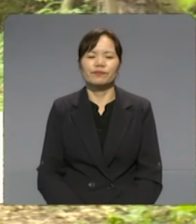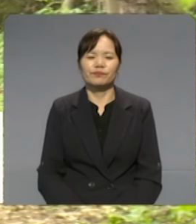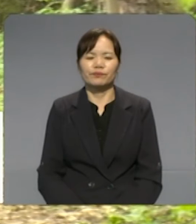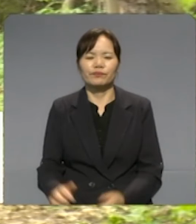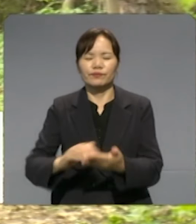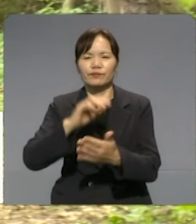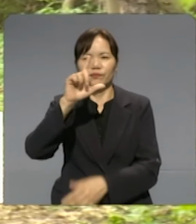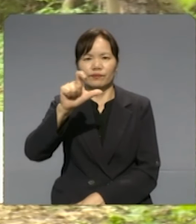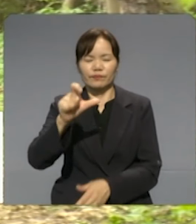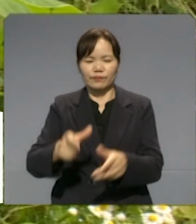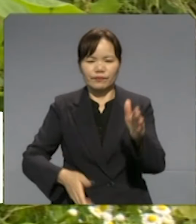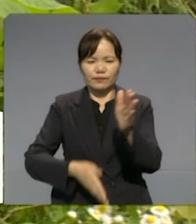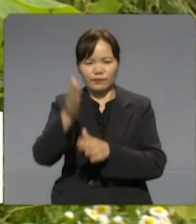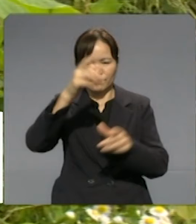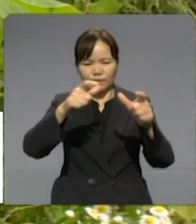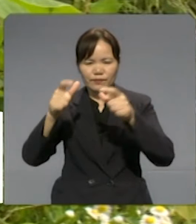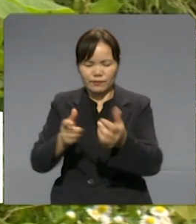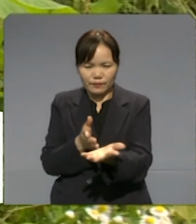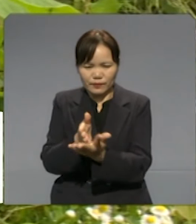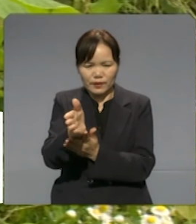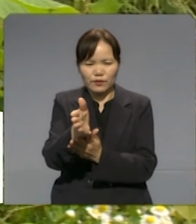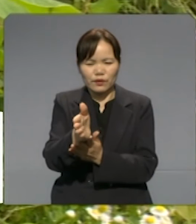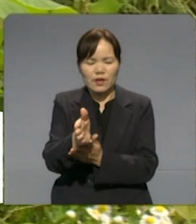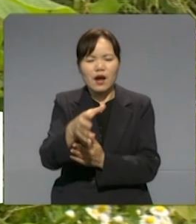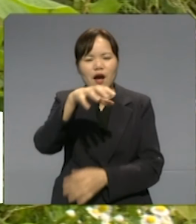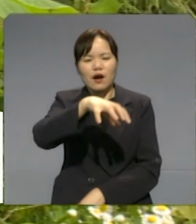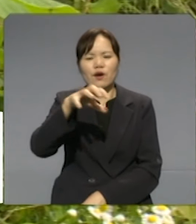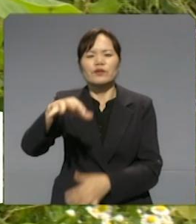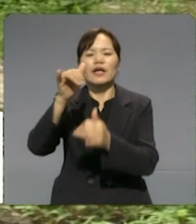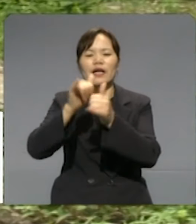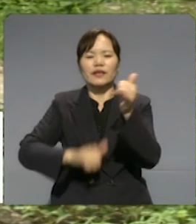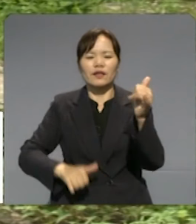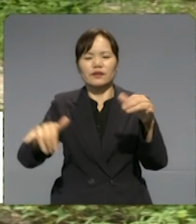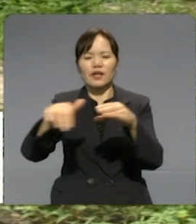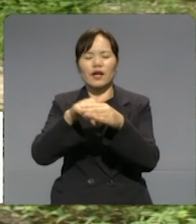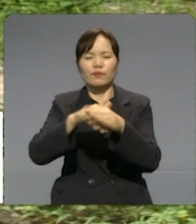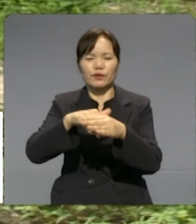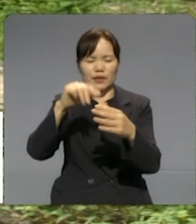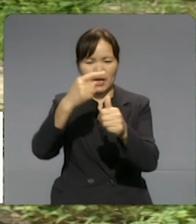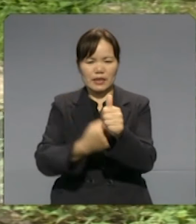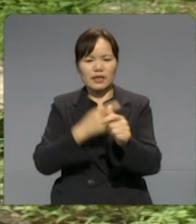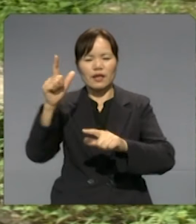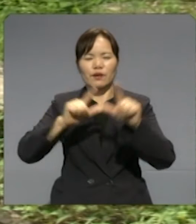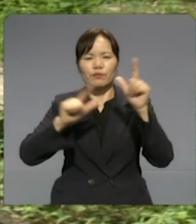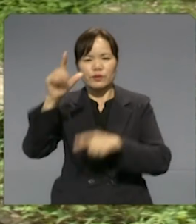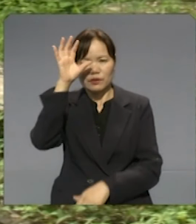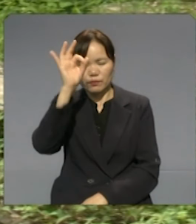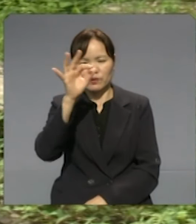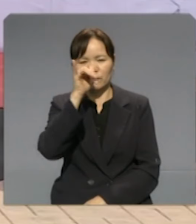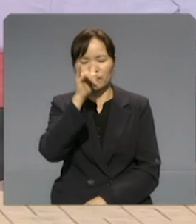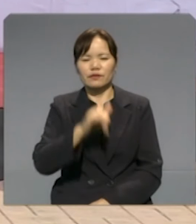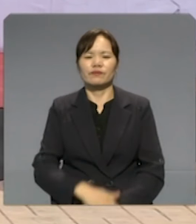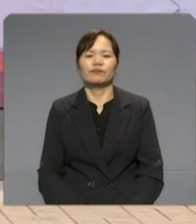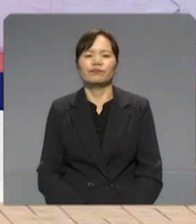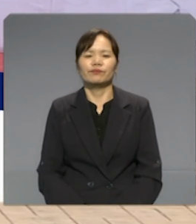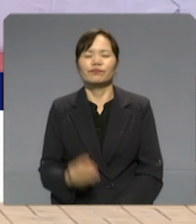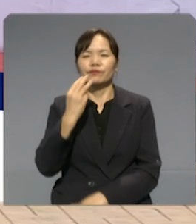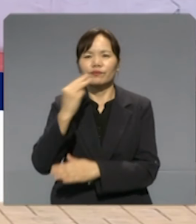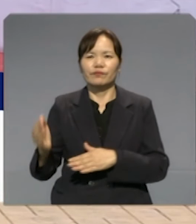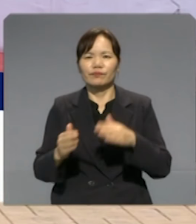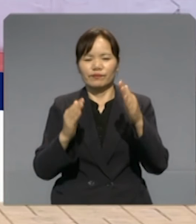15개 시군을 지나는 만큼 각 고장의 역사와 문화, 생태자원도 만날 수 있습니다.